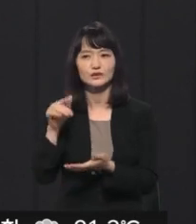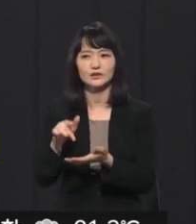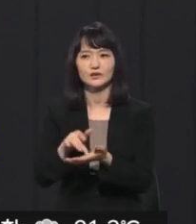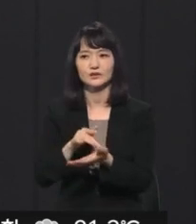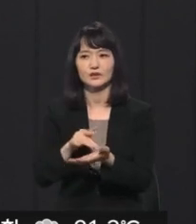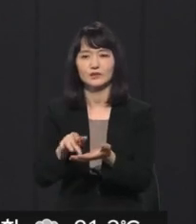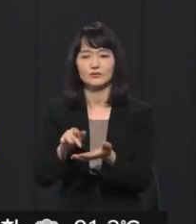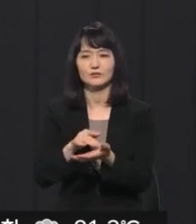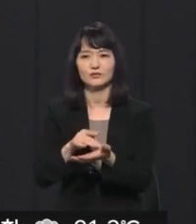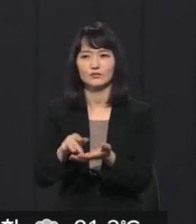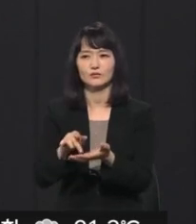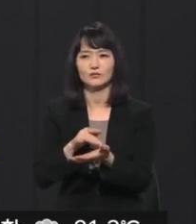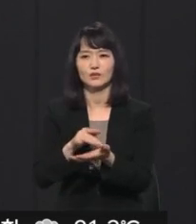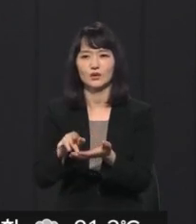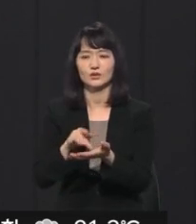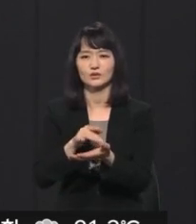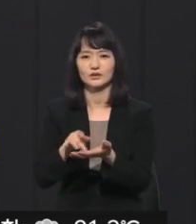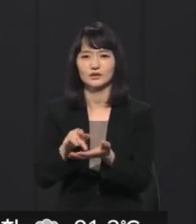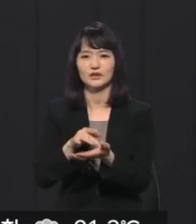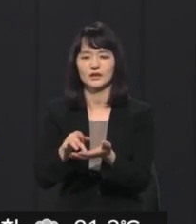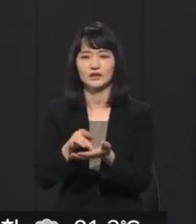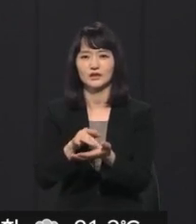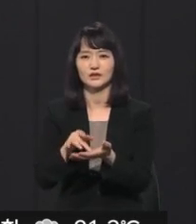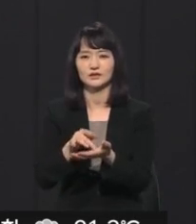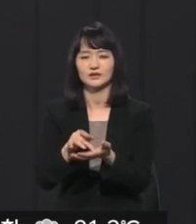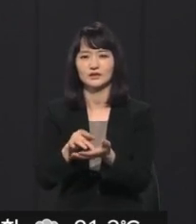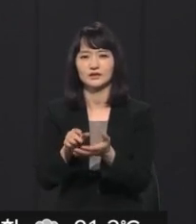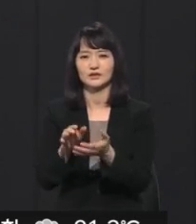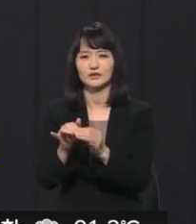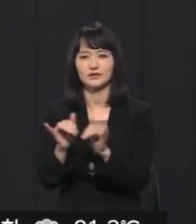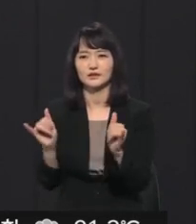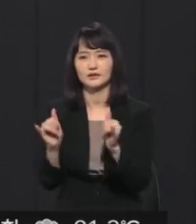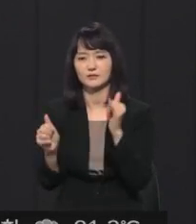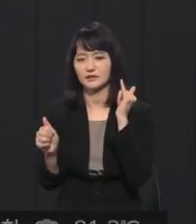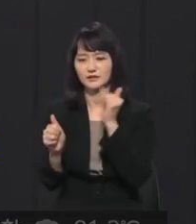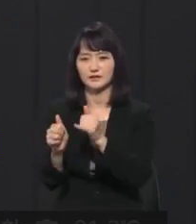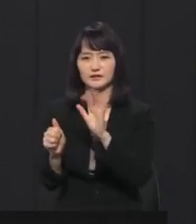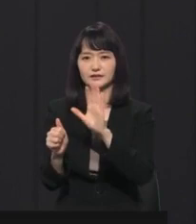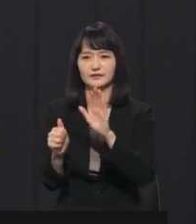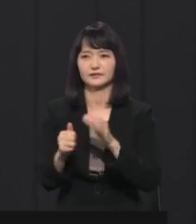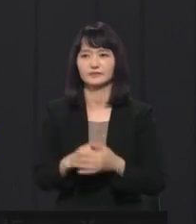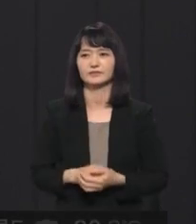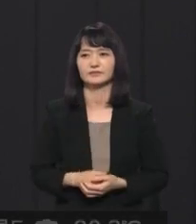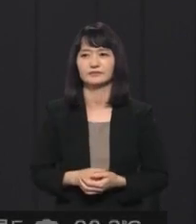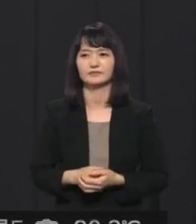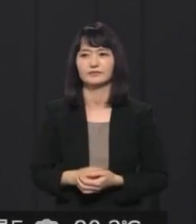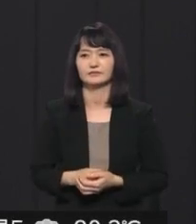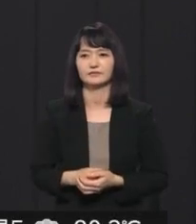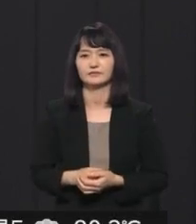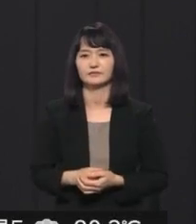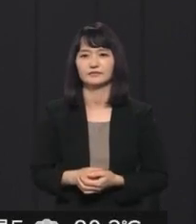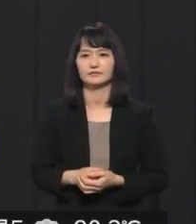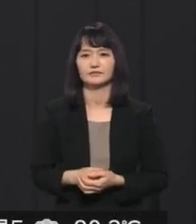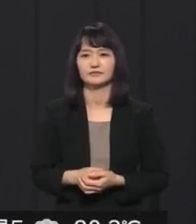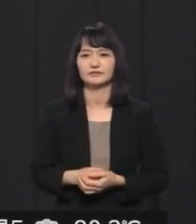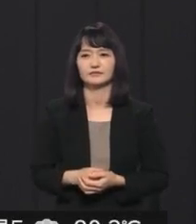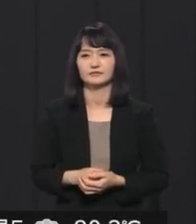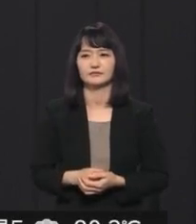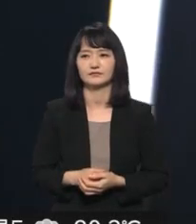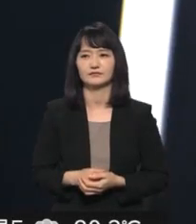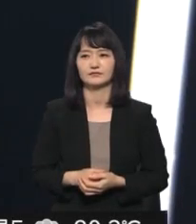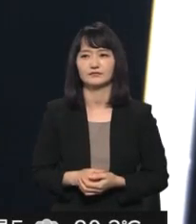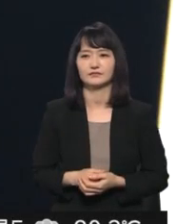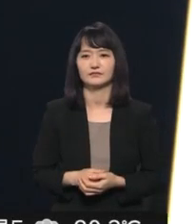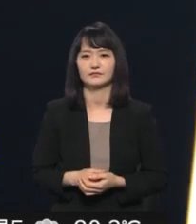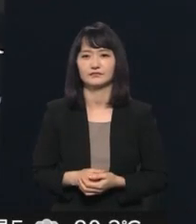사람들한테 전화해서 줄 세우지 않게 된다 아 내가 그리 좋아하지 휴대폰 9 턱이 덕분 또 떡 기기변경 만들 거 아닙니까 아니 그럼 그 정도로